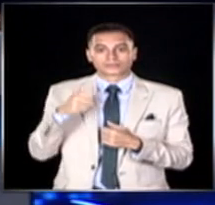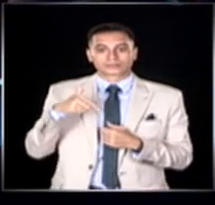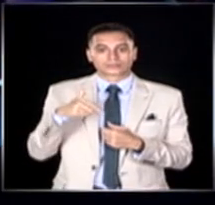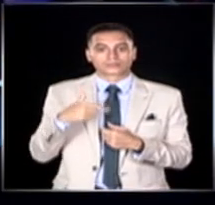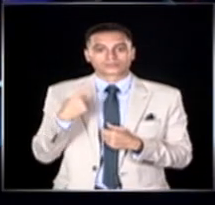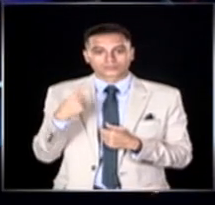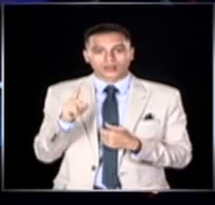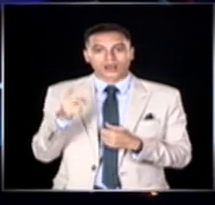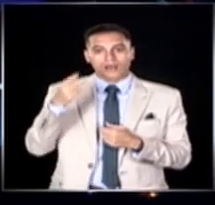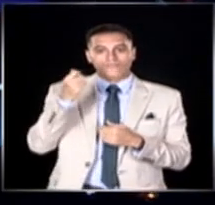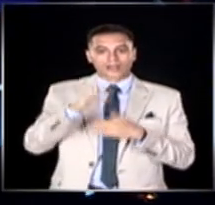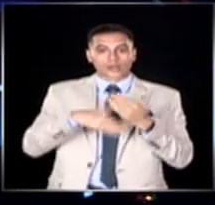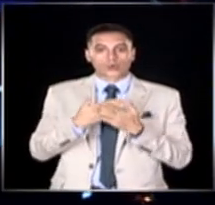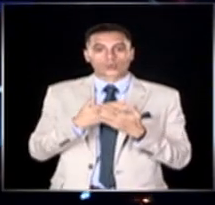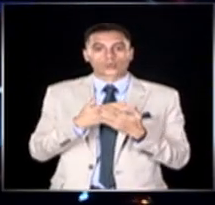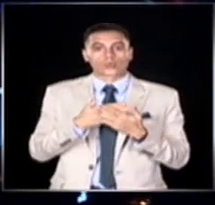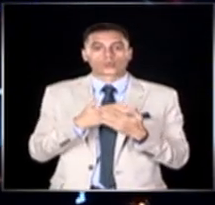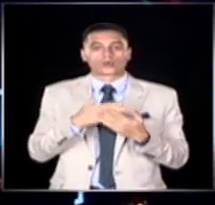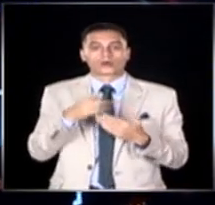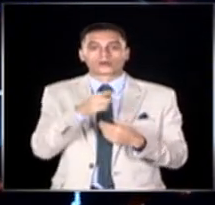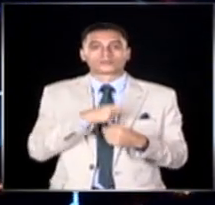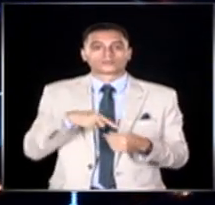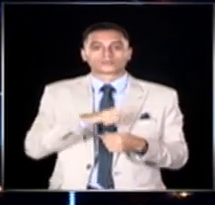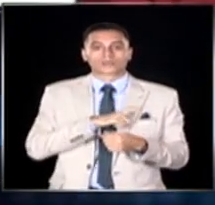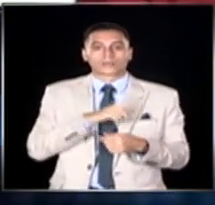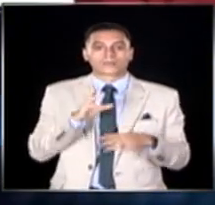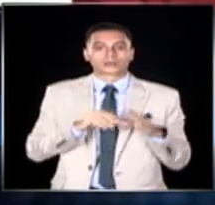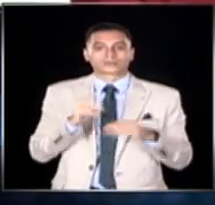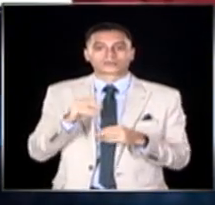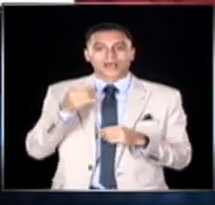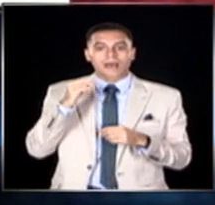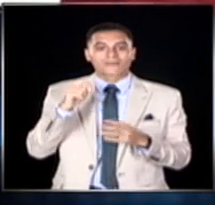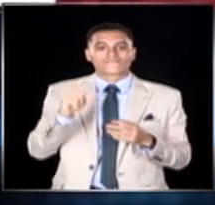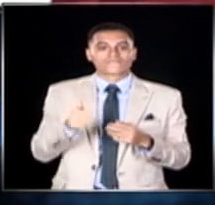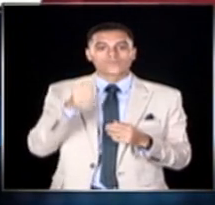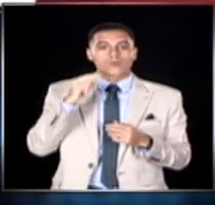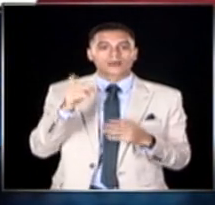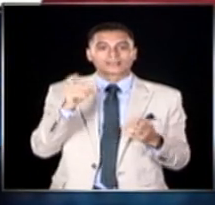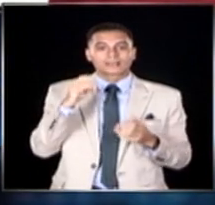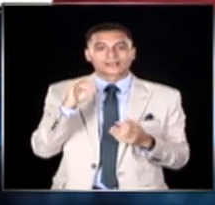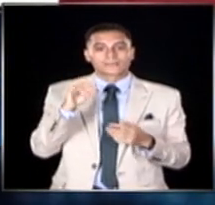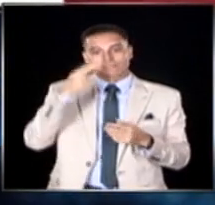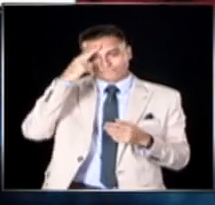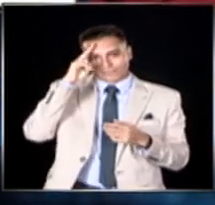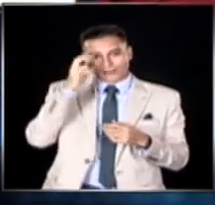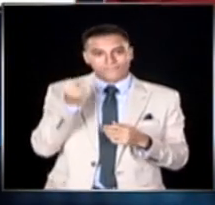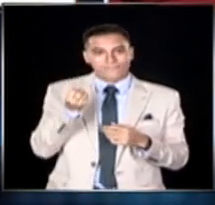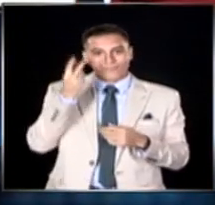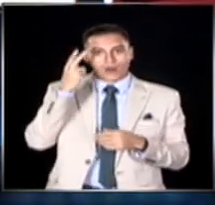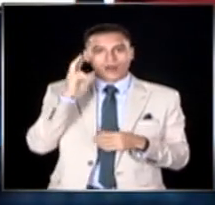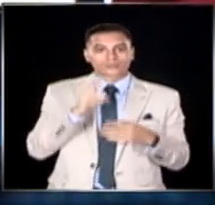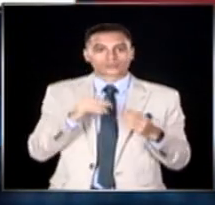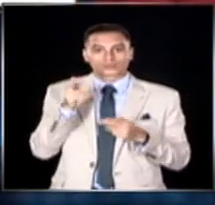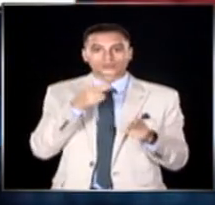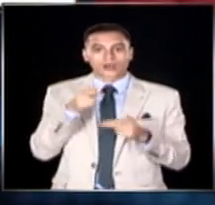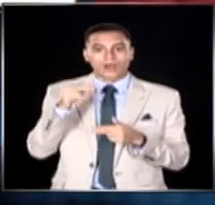6. صح. رجعوا التلامذة هي قصيدة لشاعر عمية راحل، فمن هو؟ أحمد فؤاد نجم. صح. من هو مؤلف الموسيقى التصويرية لمسلسل أفراح